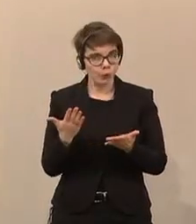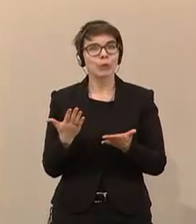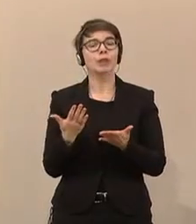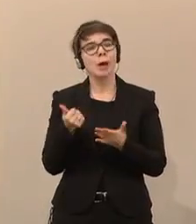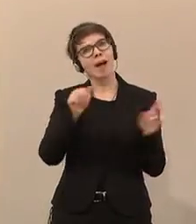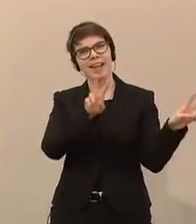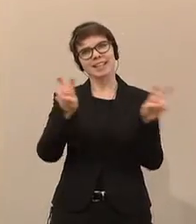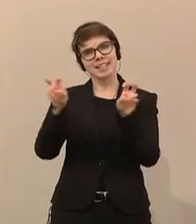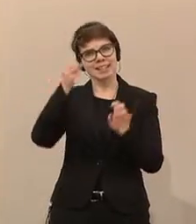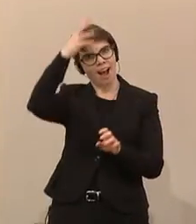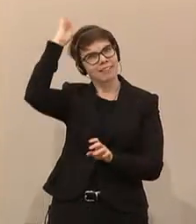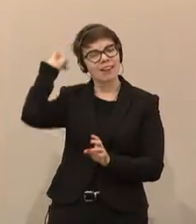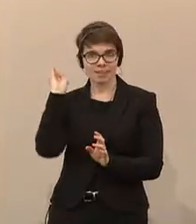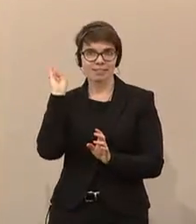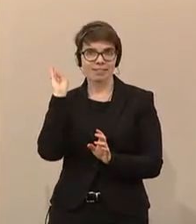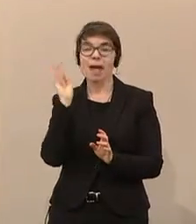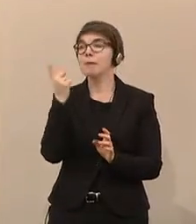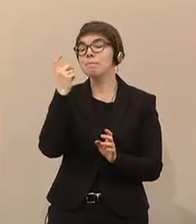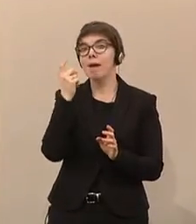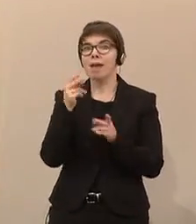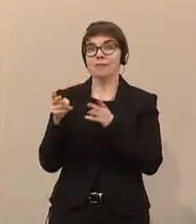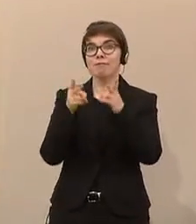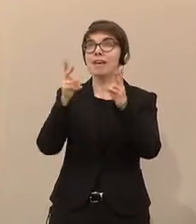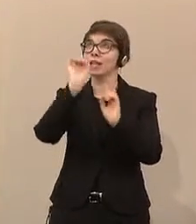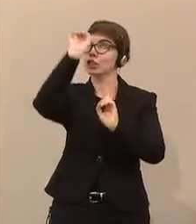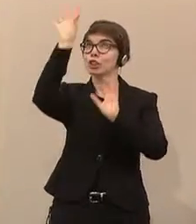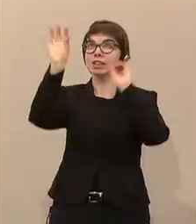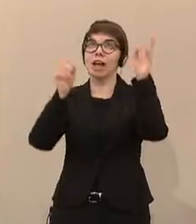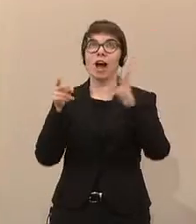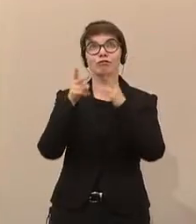astra mollis et terris via, der Weg zu den Sternen ist kein leichter. Wir